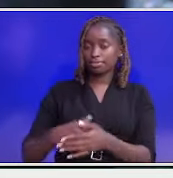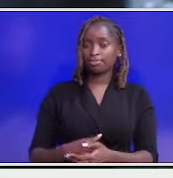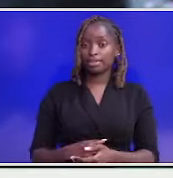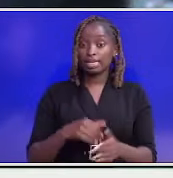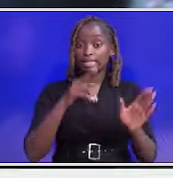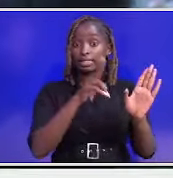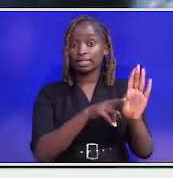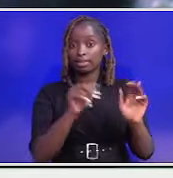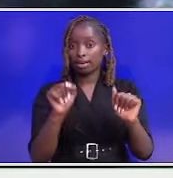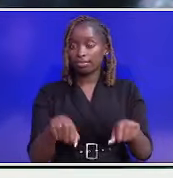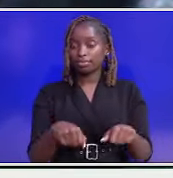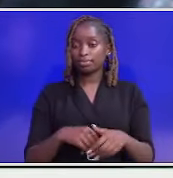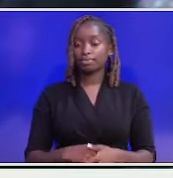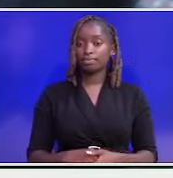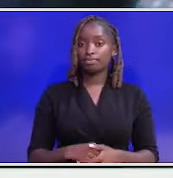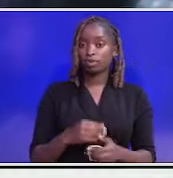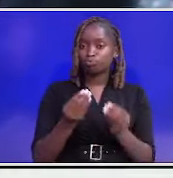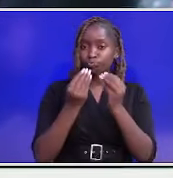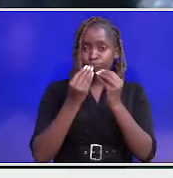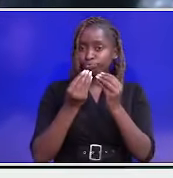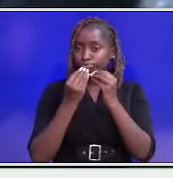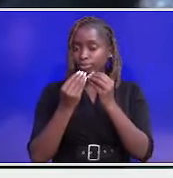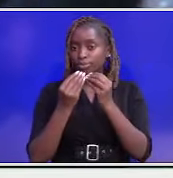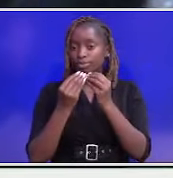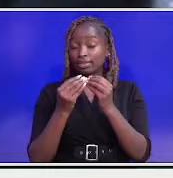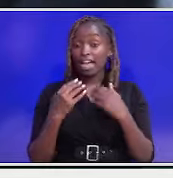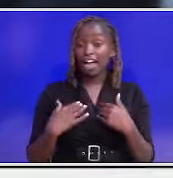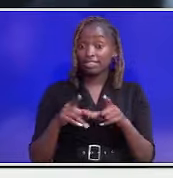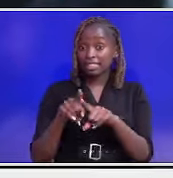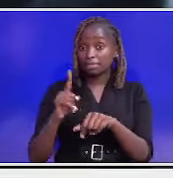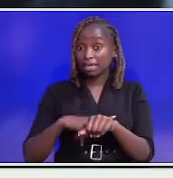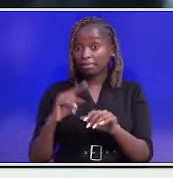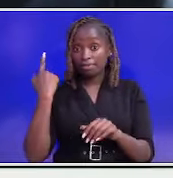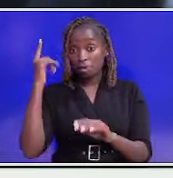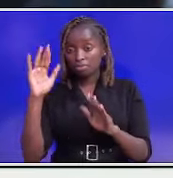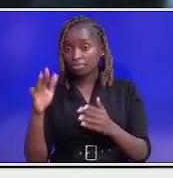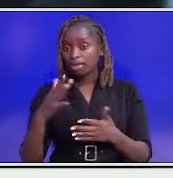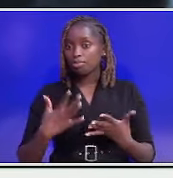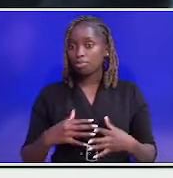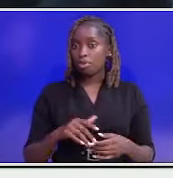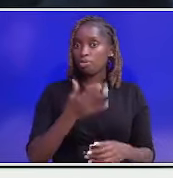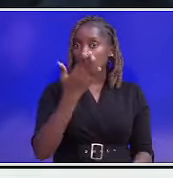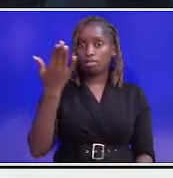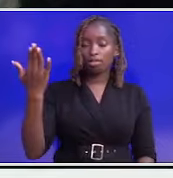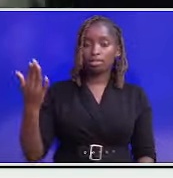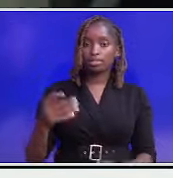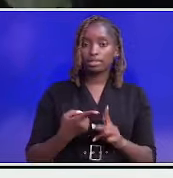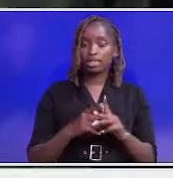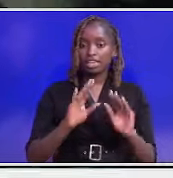chini, tukule, na tunakuanga na time ya Bakoki kutoka nje aanze kupeana hiyo